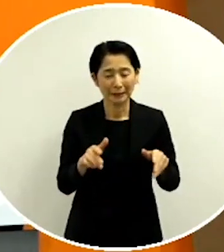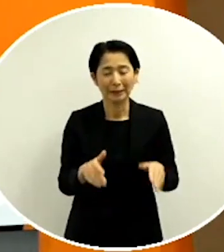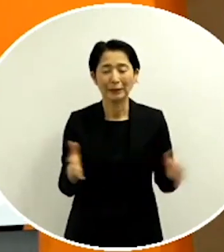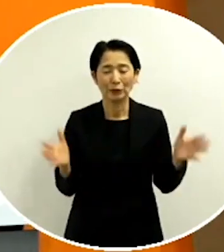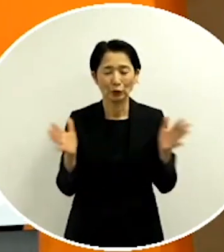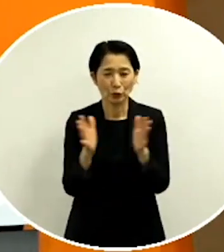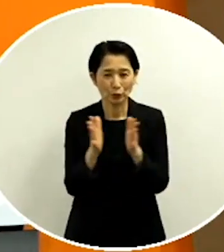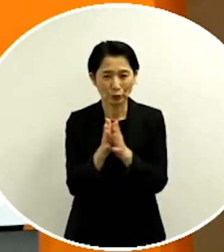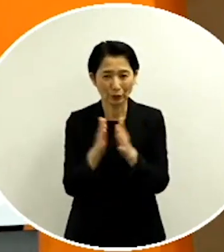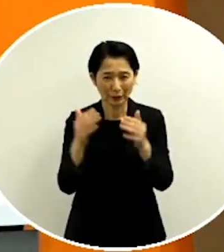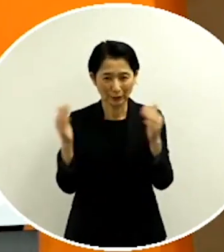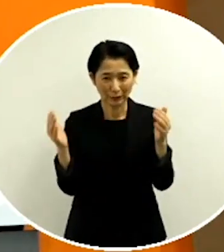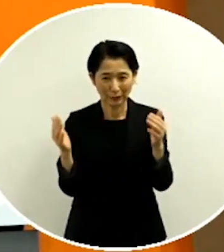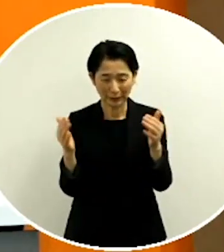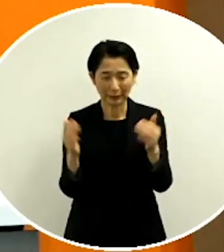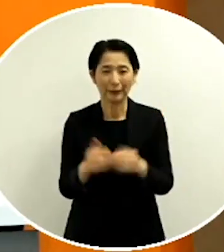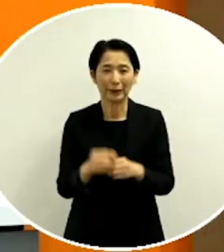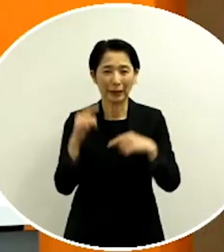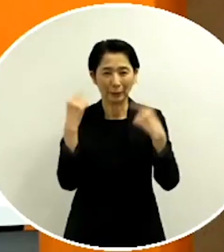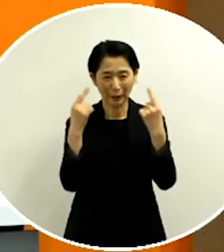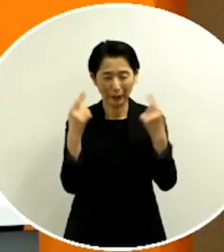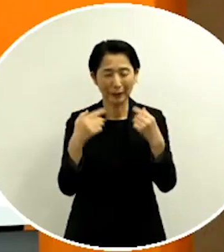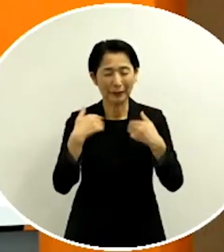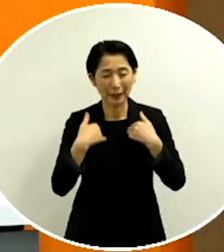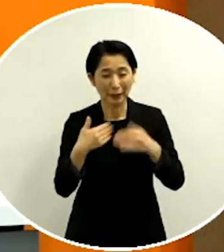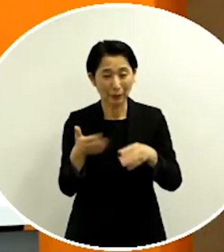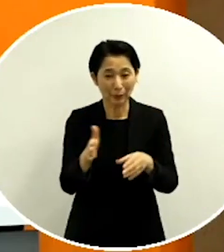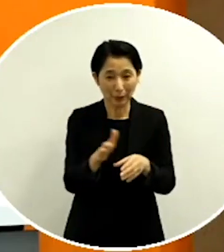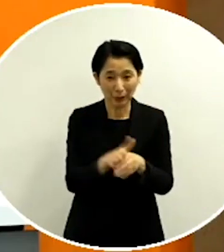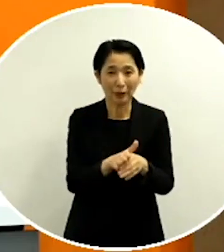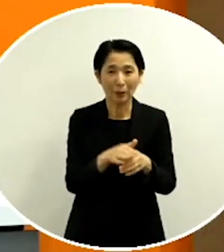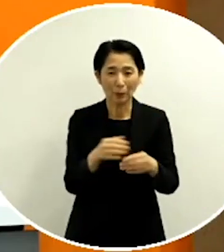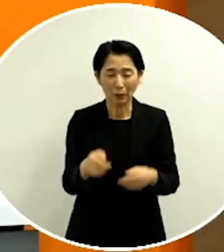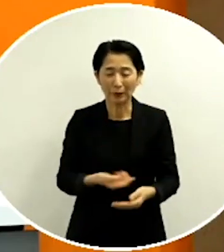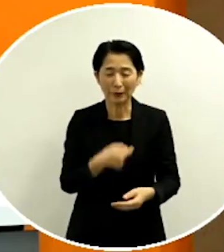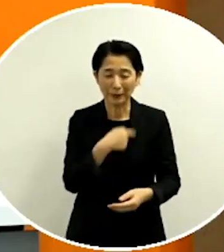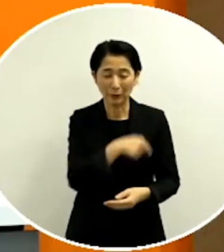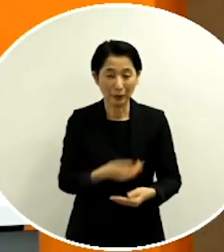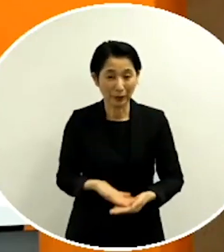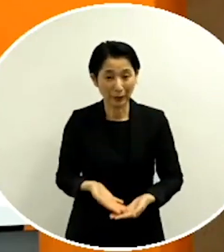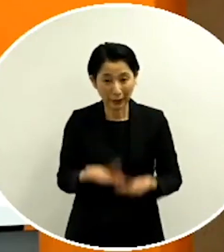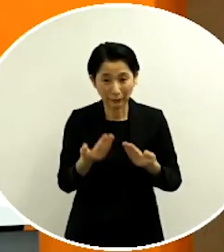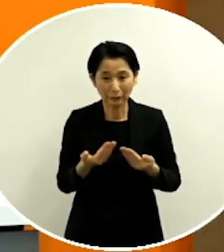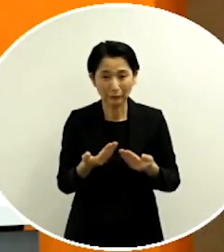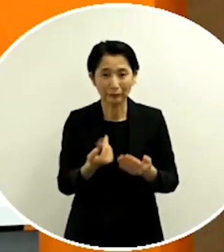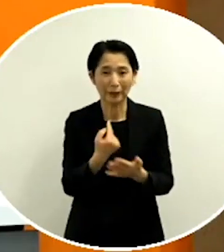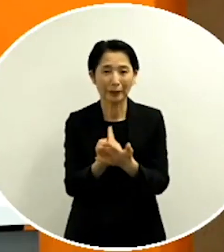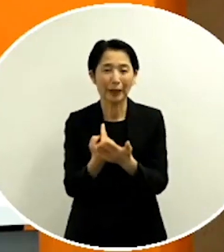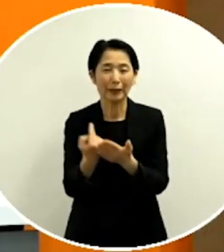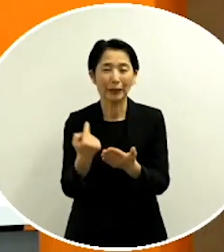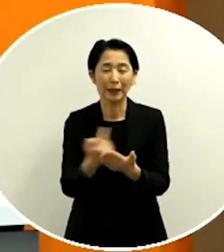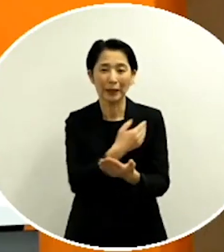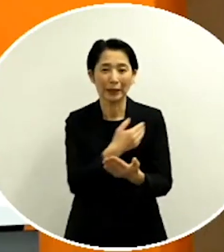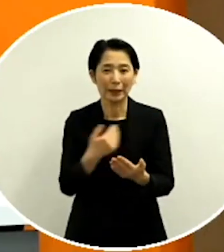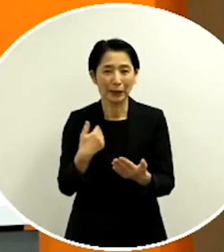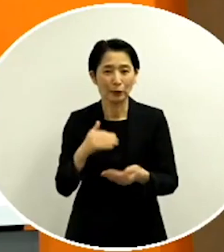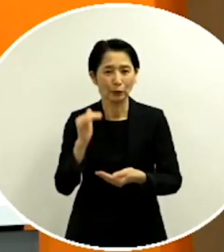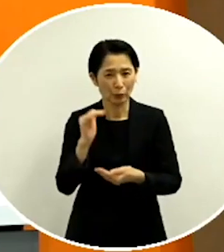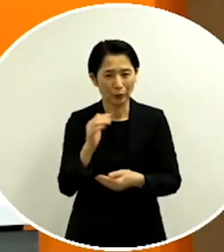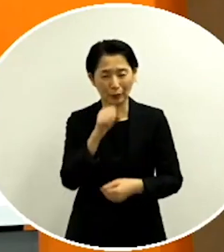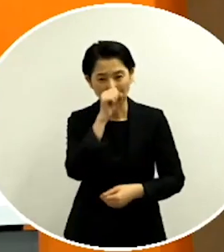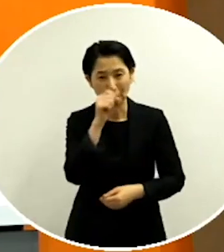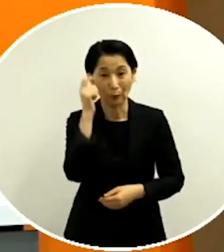だけど楽しさと改名女性があってもっとこう気軽に参加できるということはすごく考えていきたいしもっと言えば